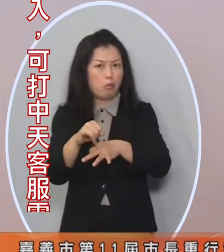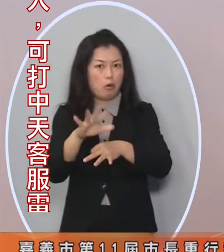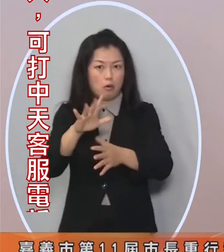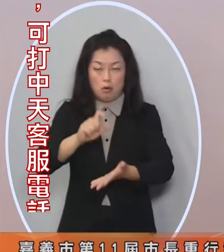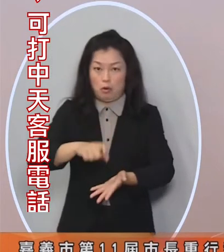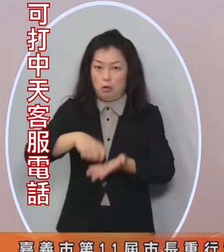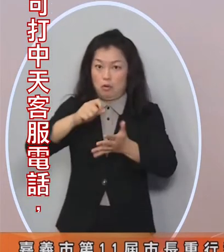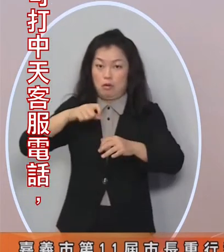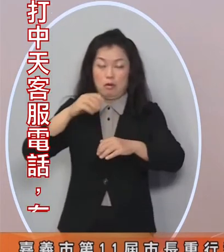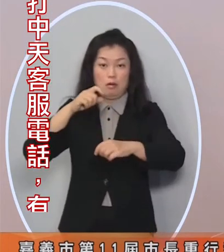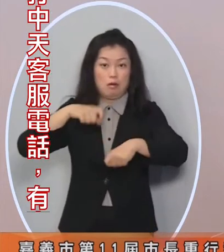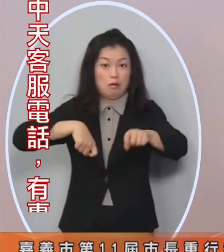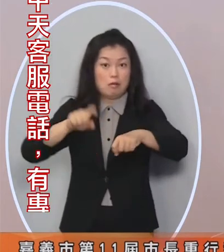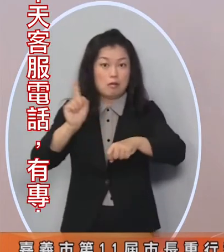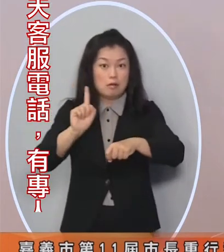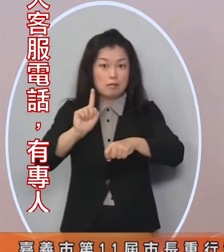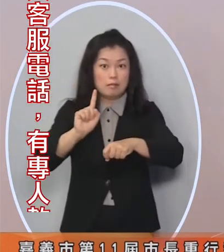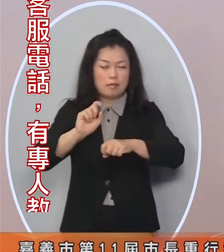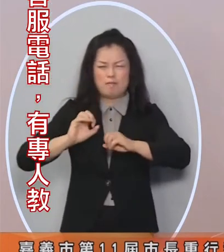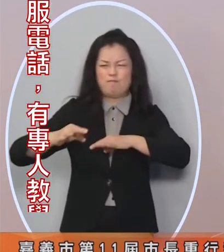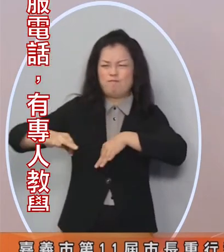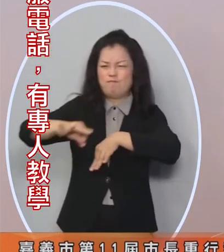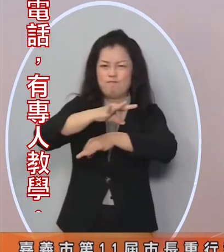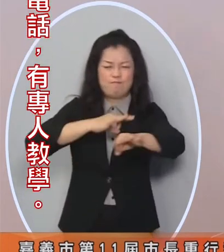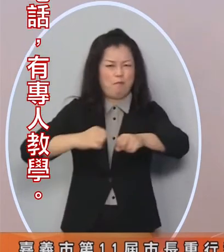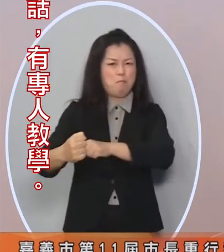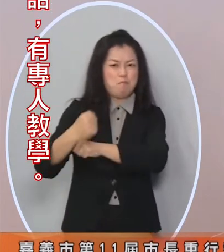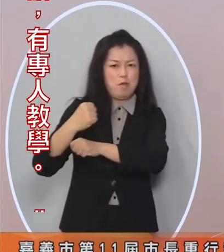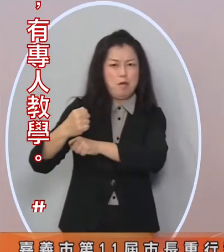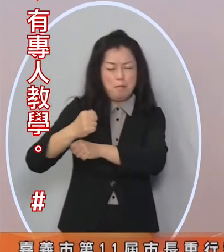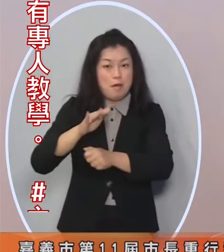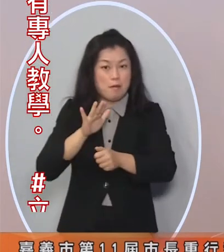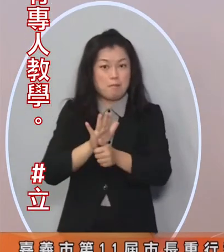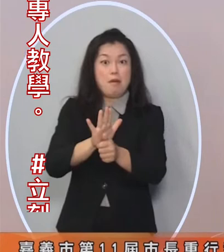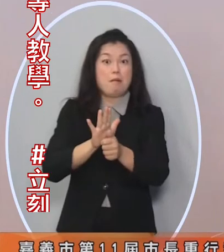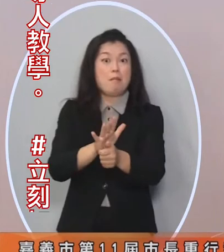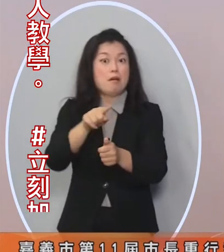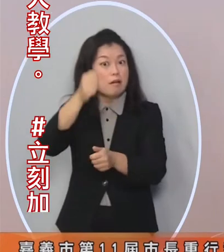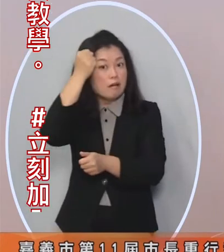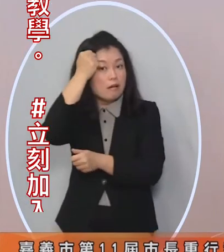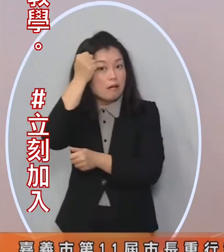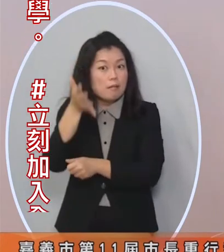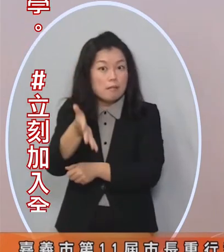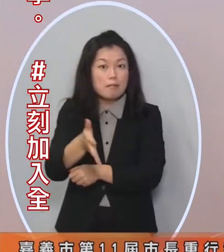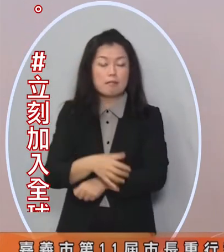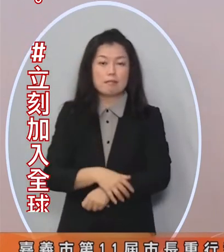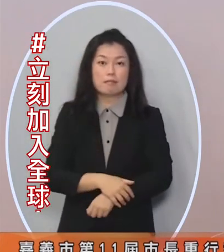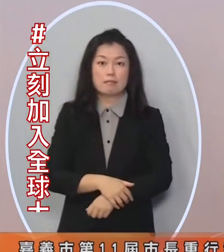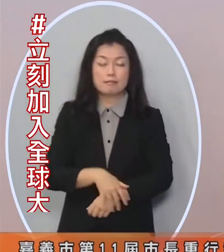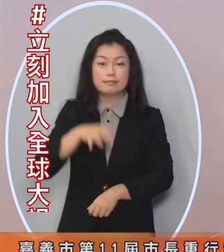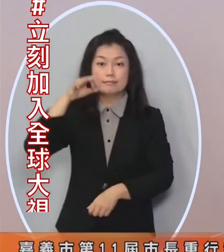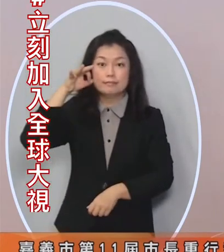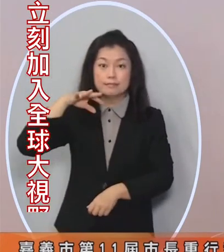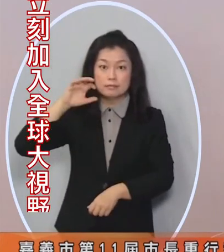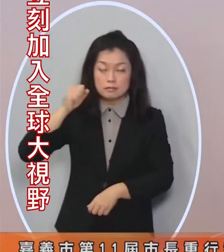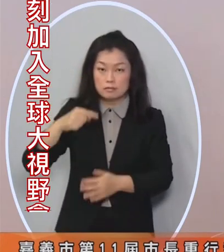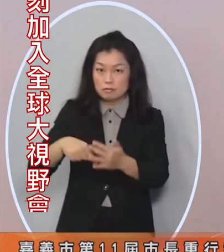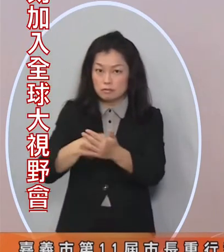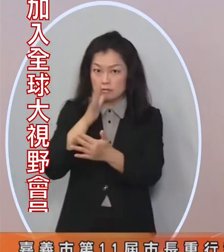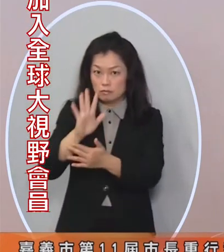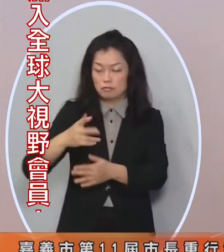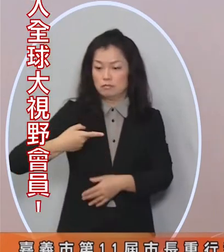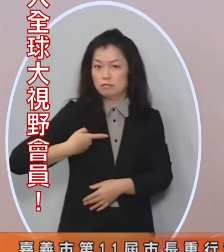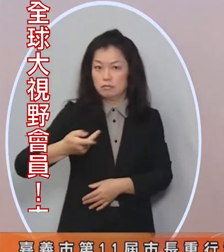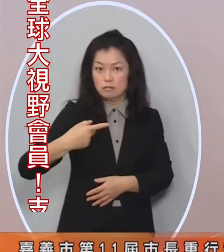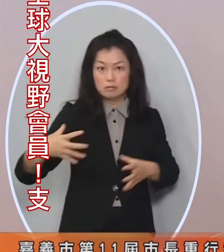拼经济，你还记得吗？就是因为拼经济。咱知影，家己只有咱做伙，大家拍